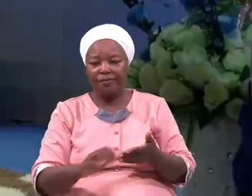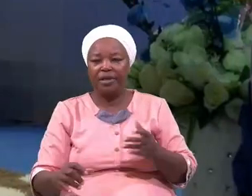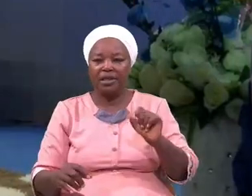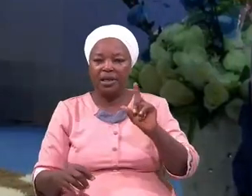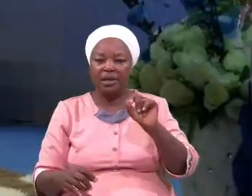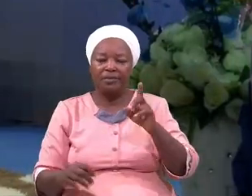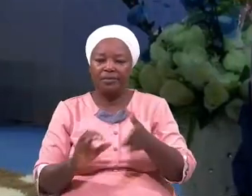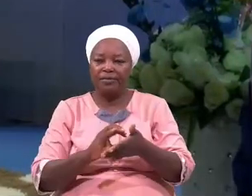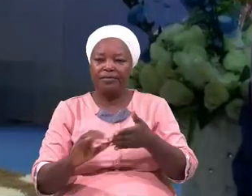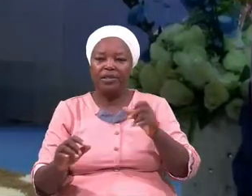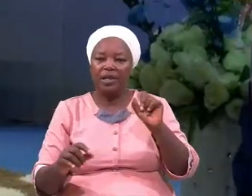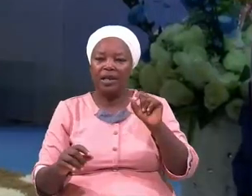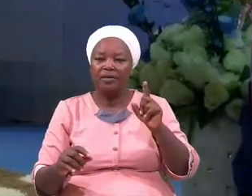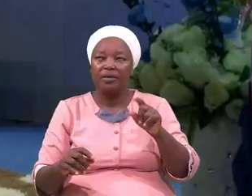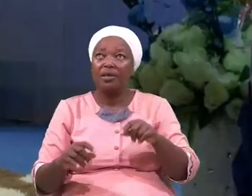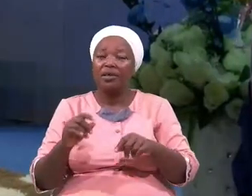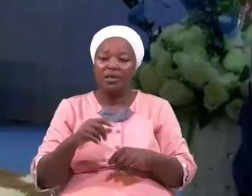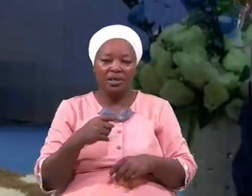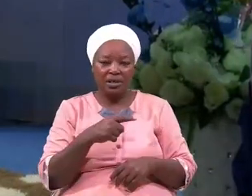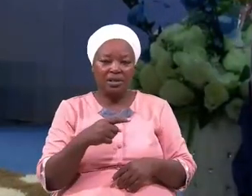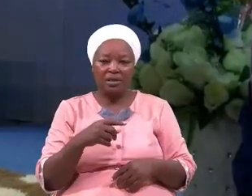Voyons le verset